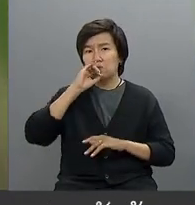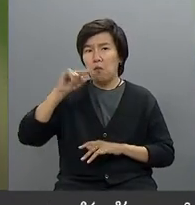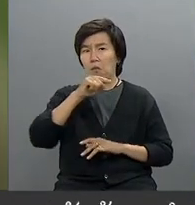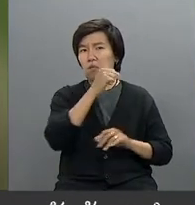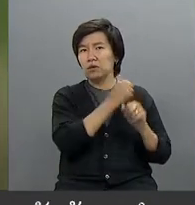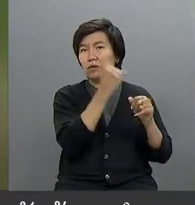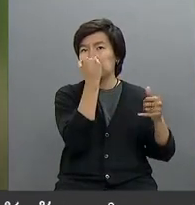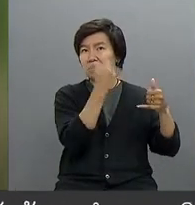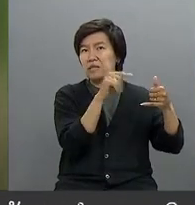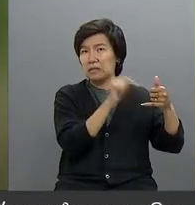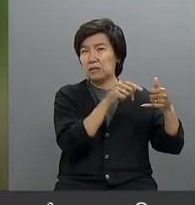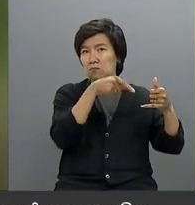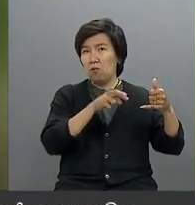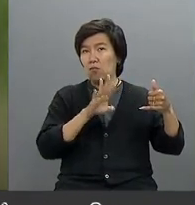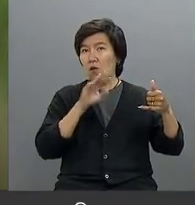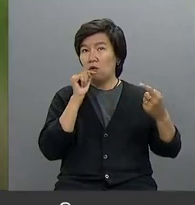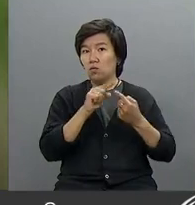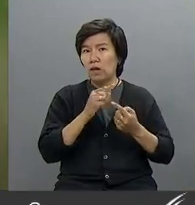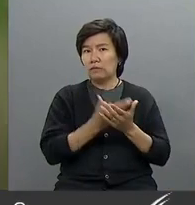อย่างคือพรบนี้และระเบียบสำนักนายกรัฐมนตรีส่วนกรณีที่ทนายความแจ้งความเอาผิดนายฌอนเกี่ยวกับความผิดตามพ.ร.บ.ควบคุม